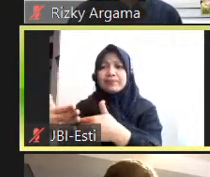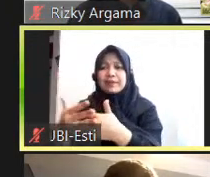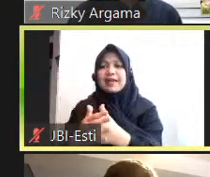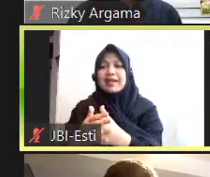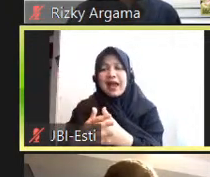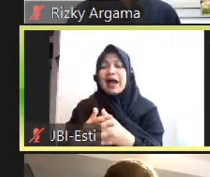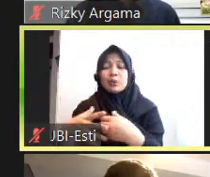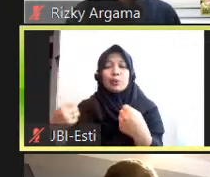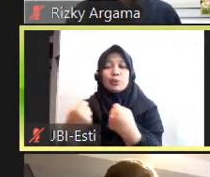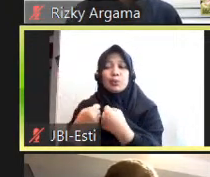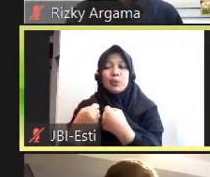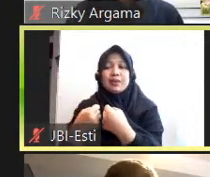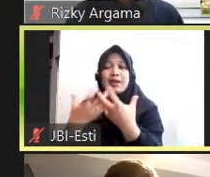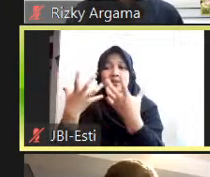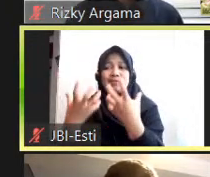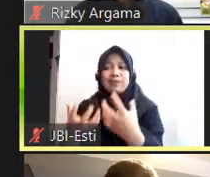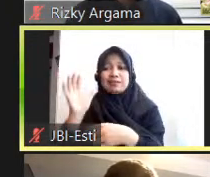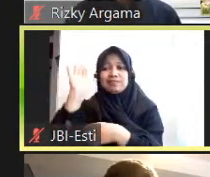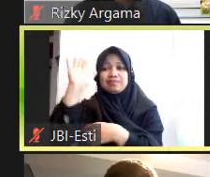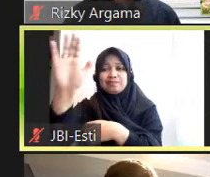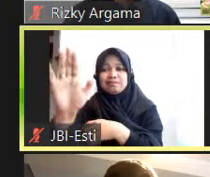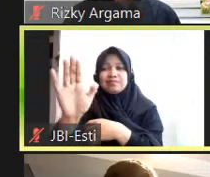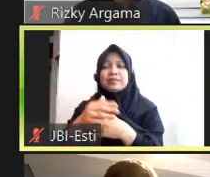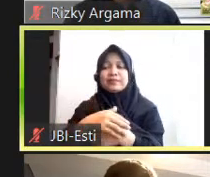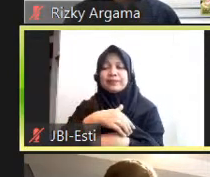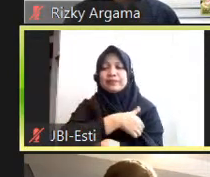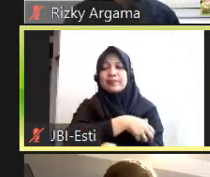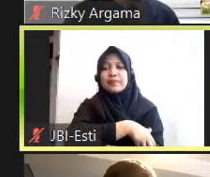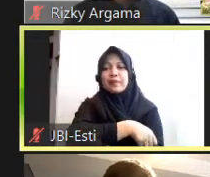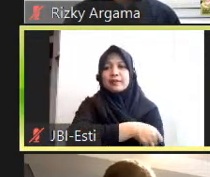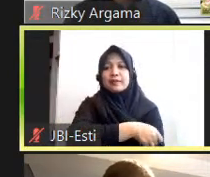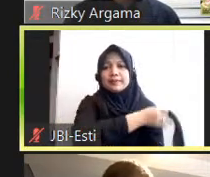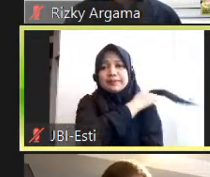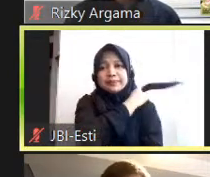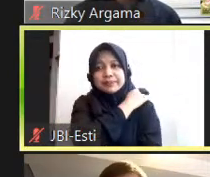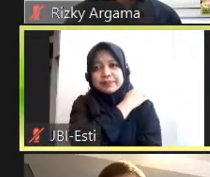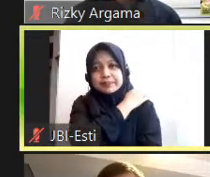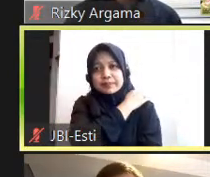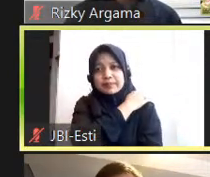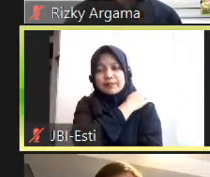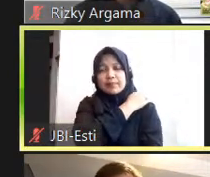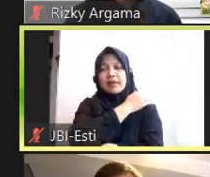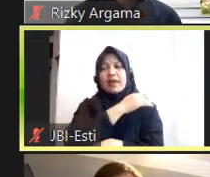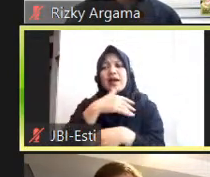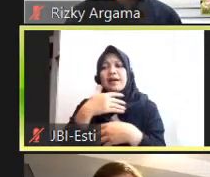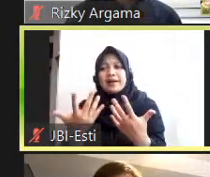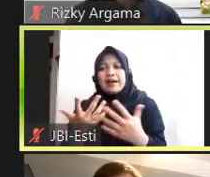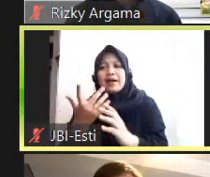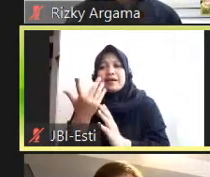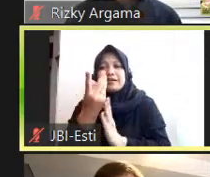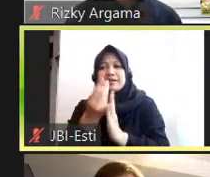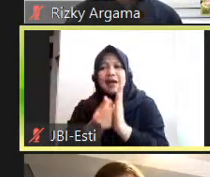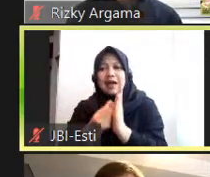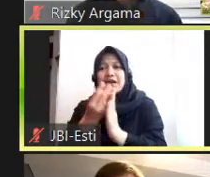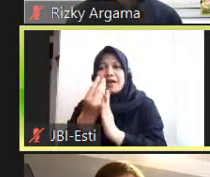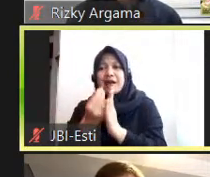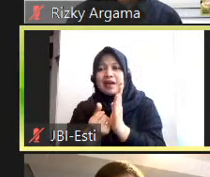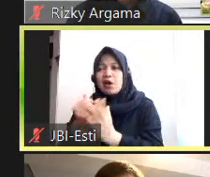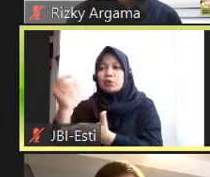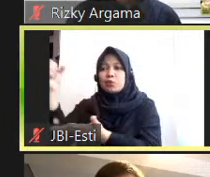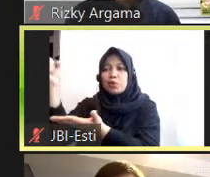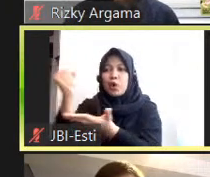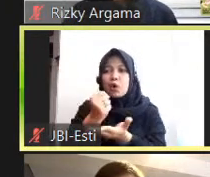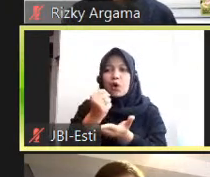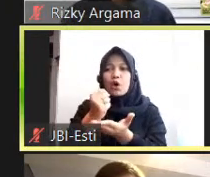berat ke depan. Apalagi pola-pola apa penyetopan dana-dana apa namanya donor, baik